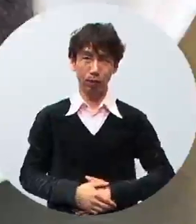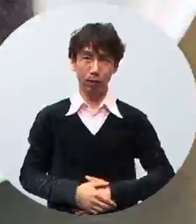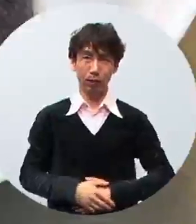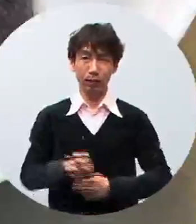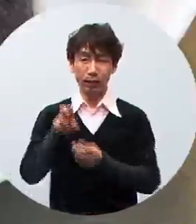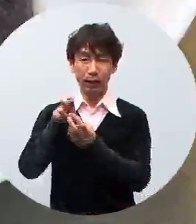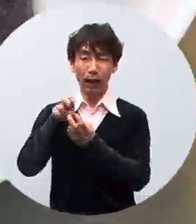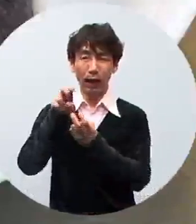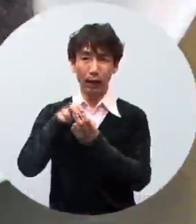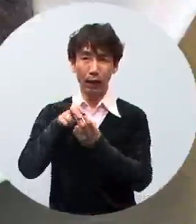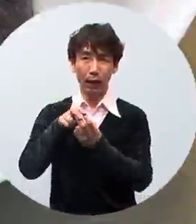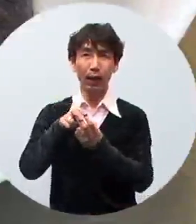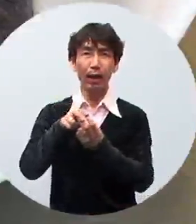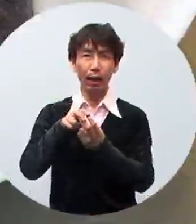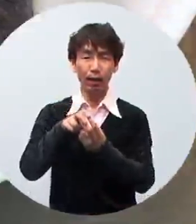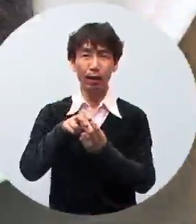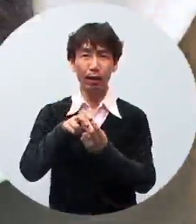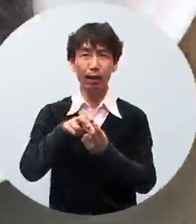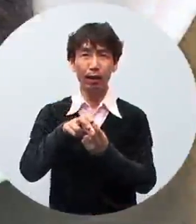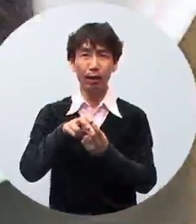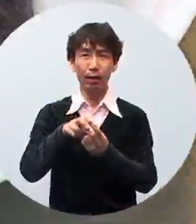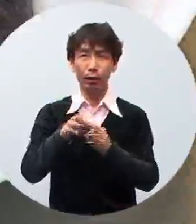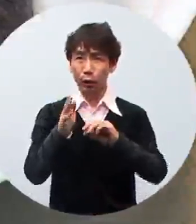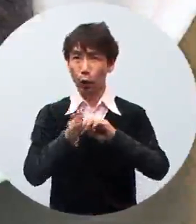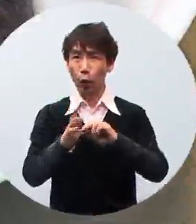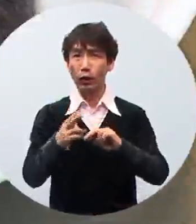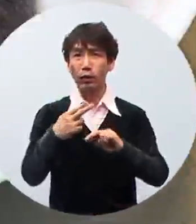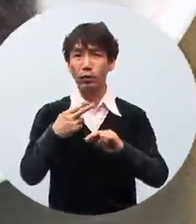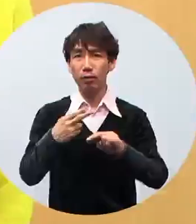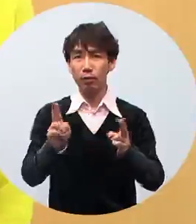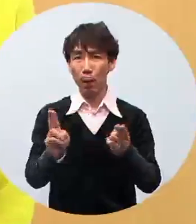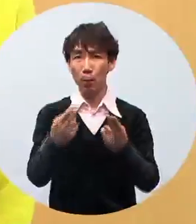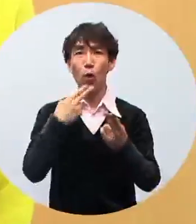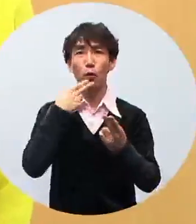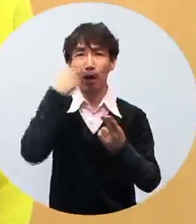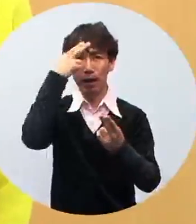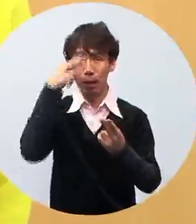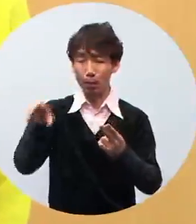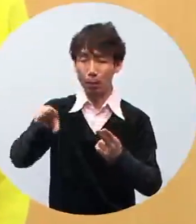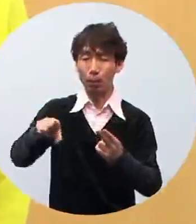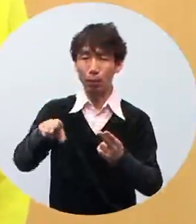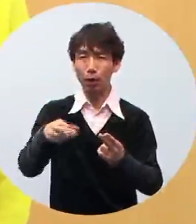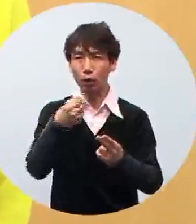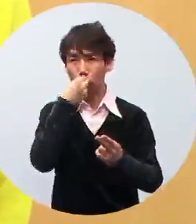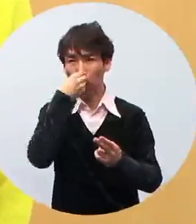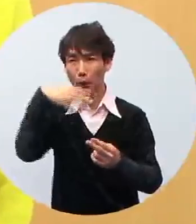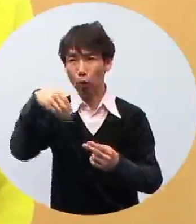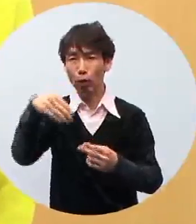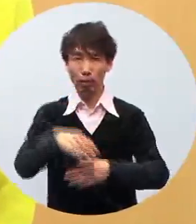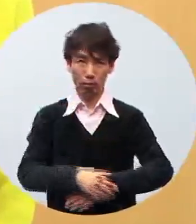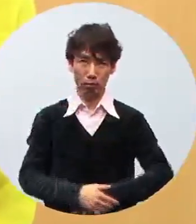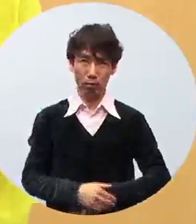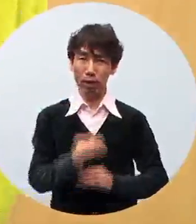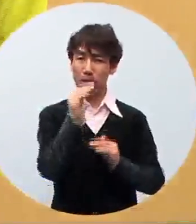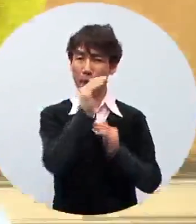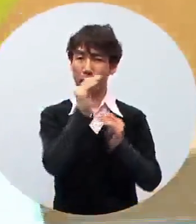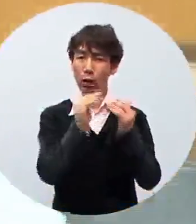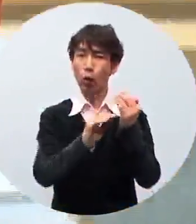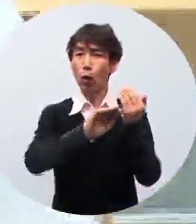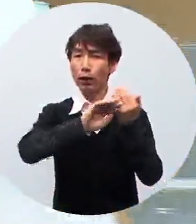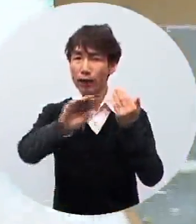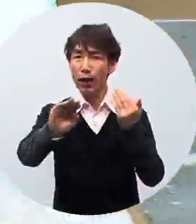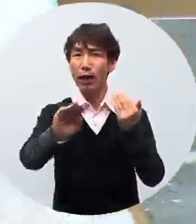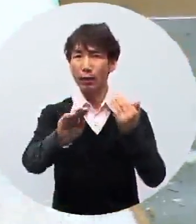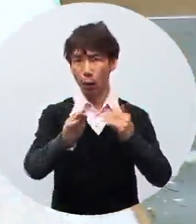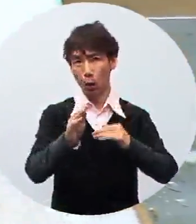鮭に料理酒を絡め臭みを取ります。 それではタケノコ以外の野菜を切っていきます。 はい、人